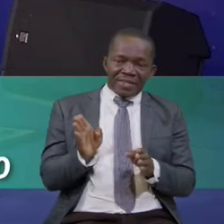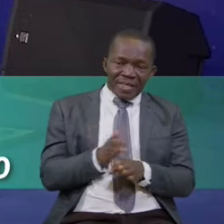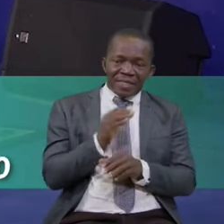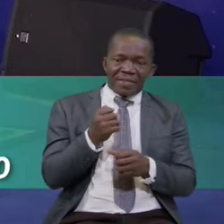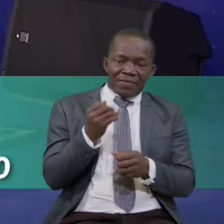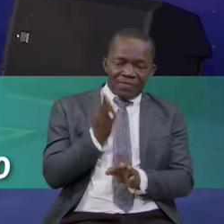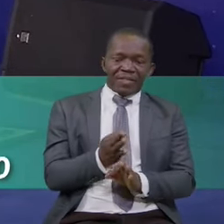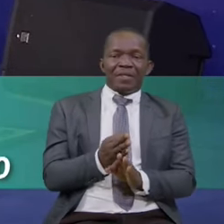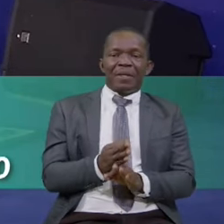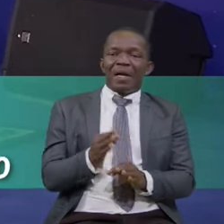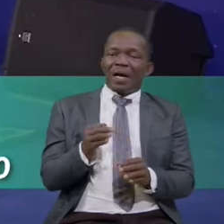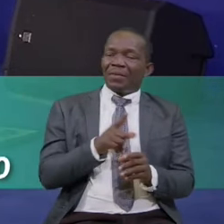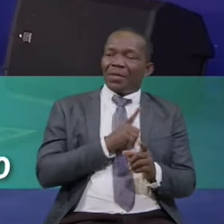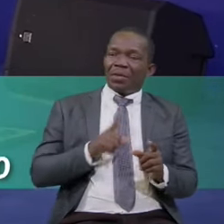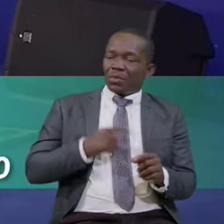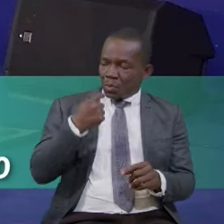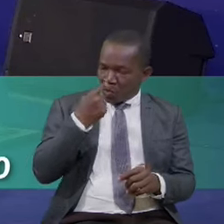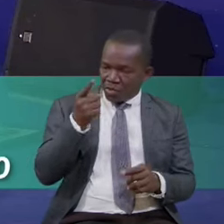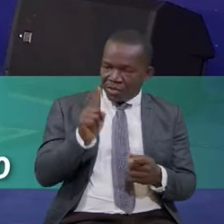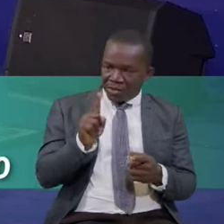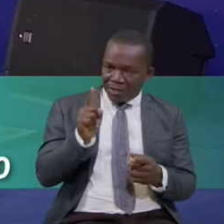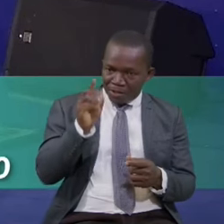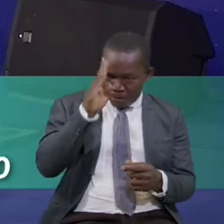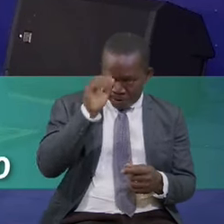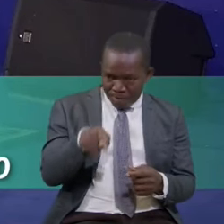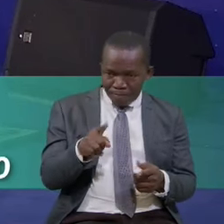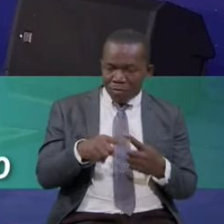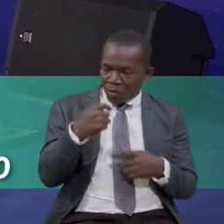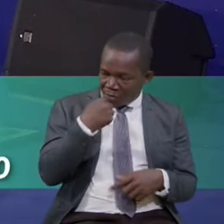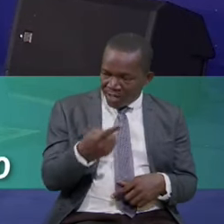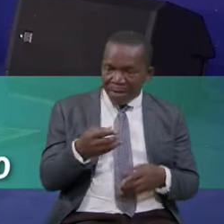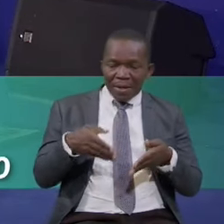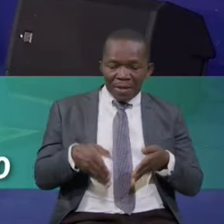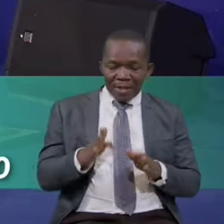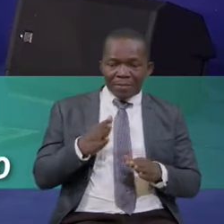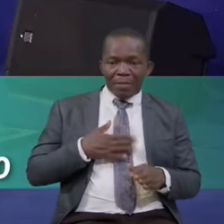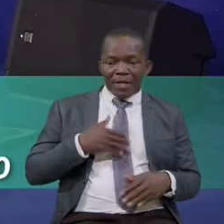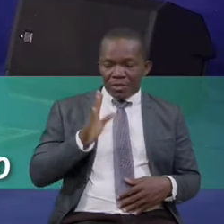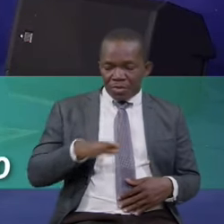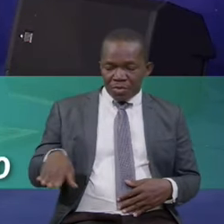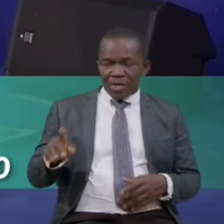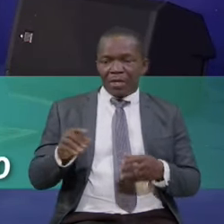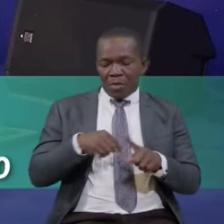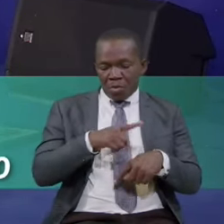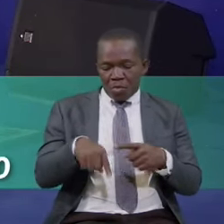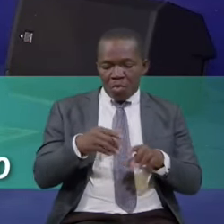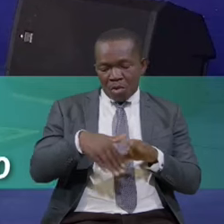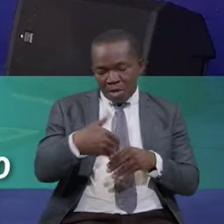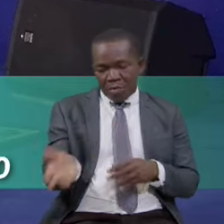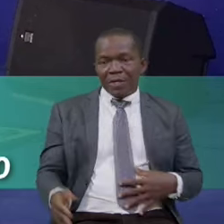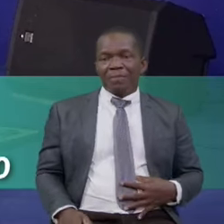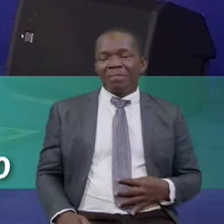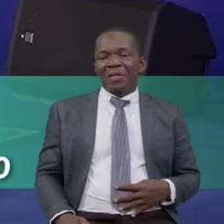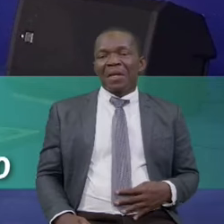fils pharaon dit Moïse Aaron vous vous empêchez le peuple de